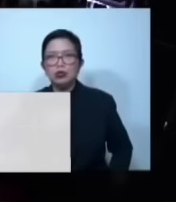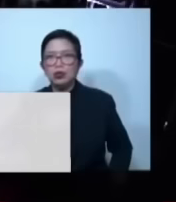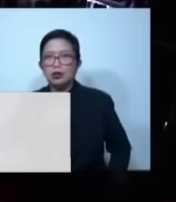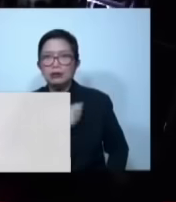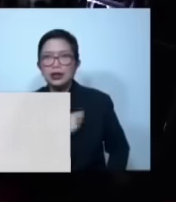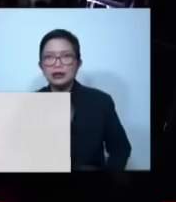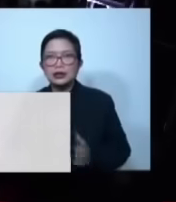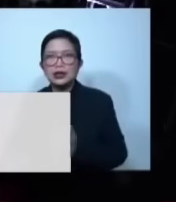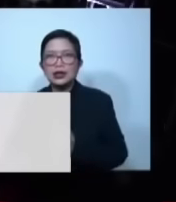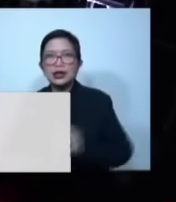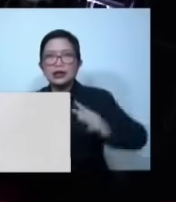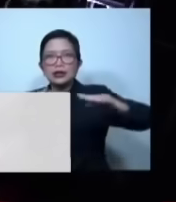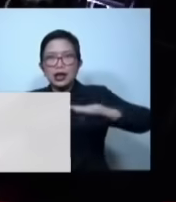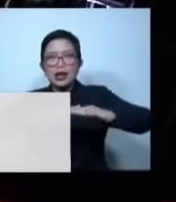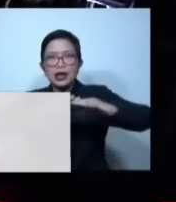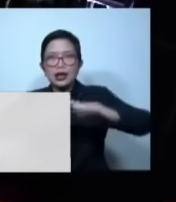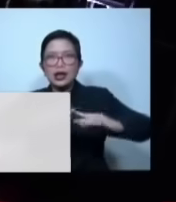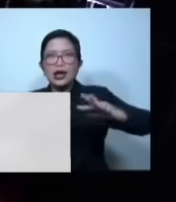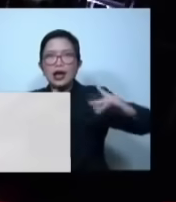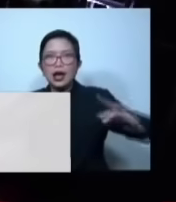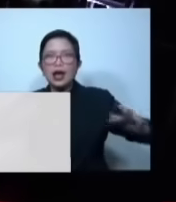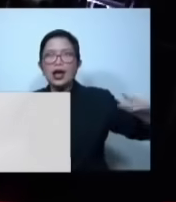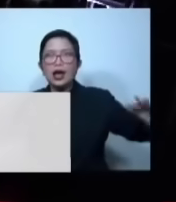kebangsaanku bangsa dan